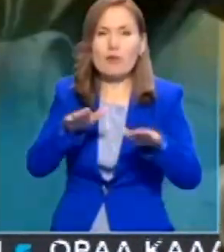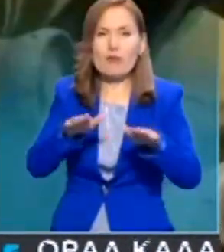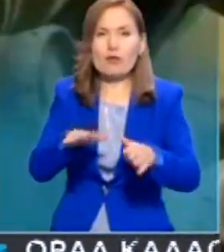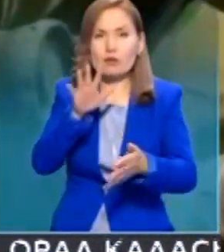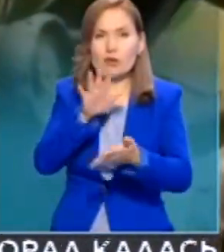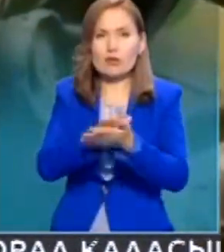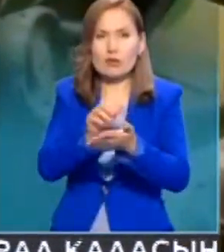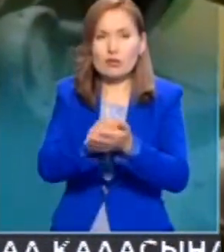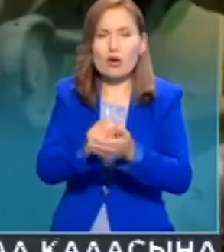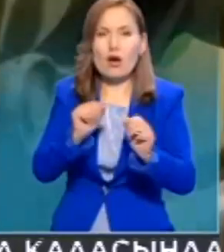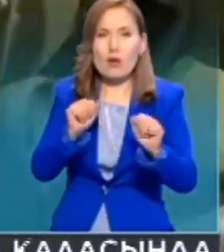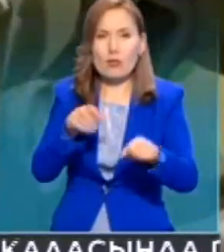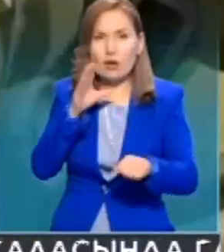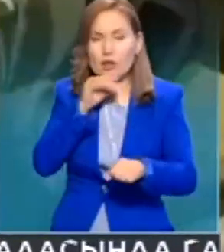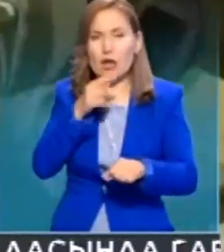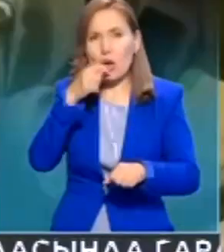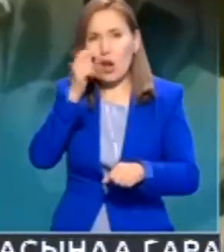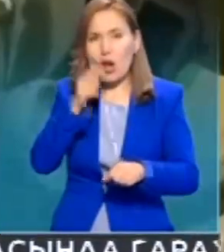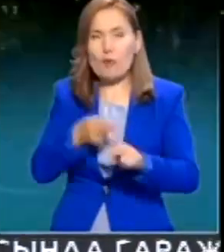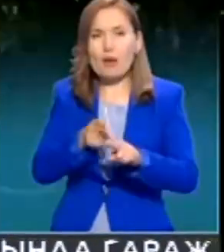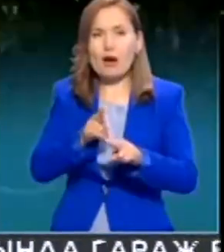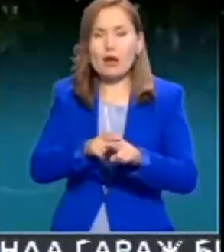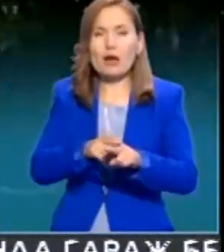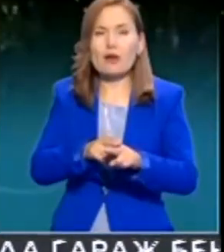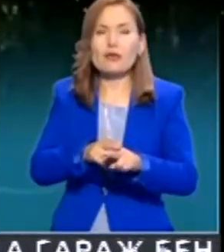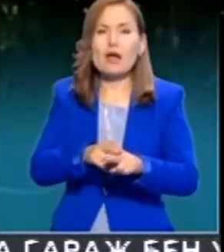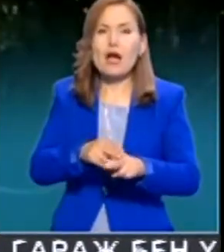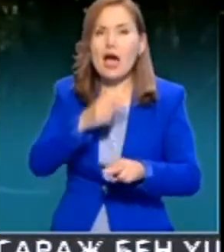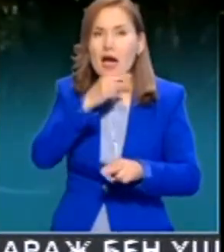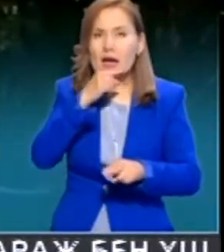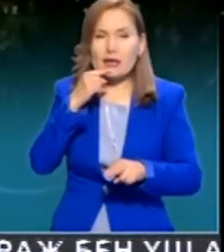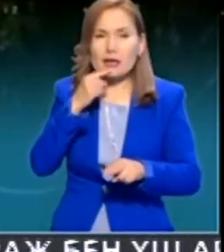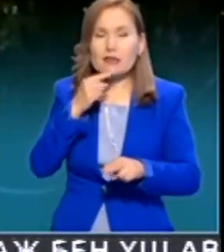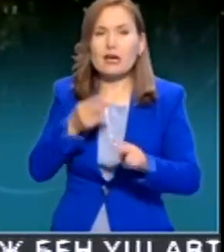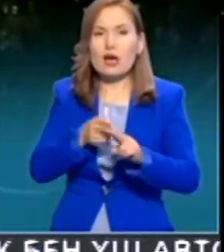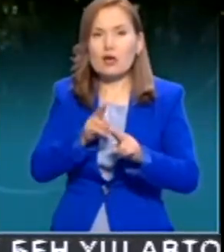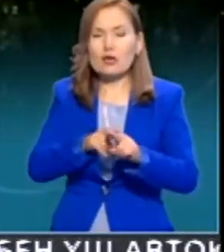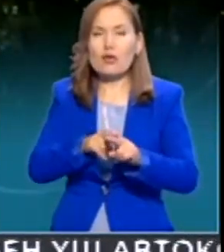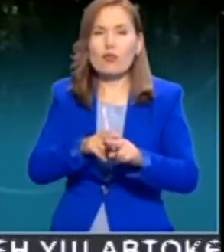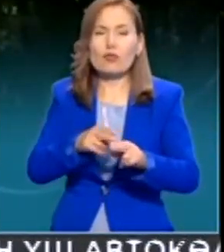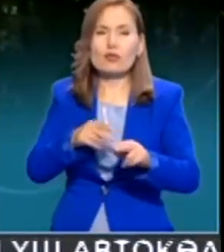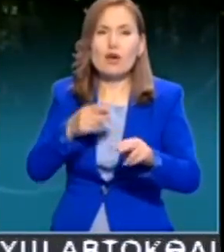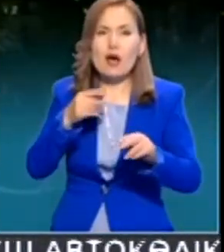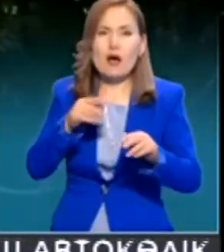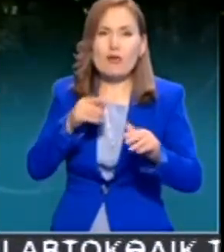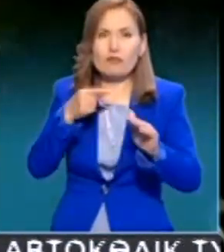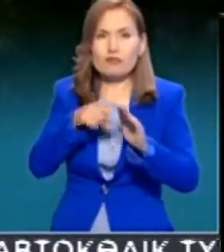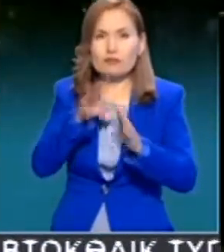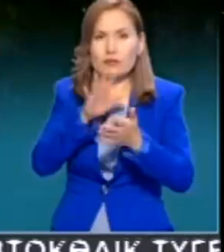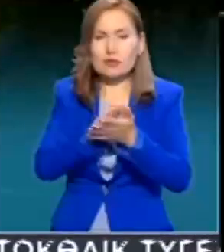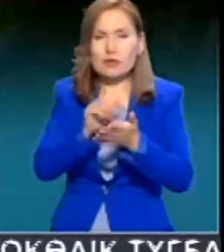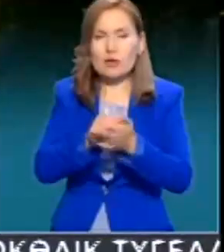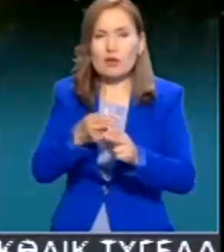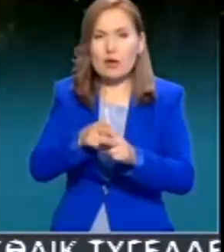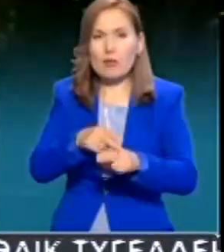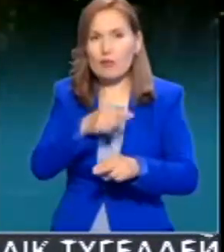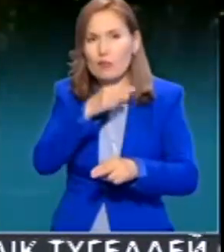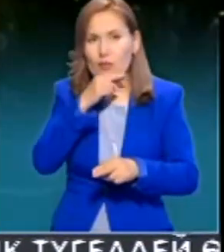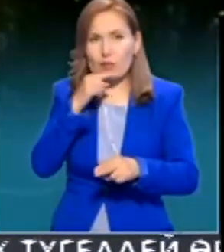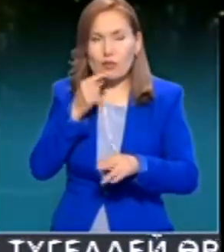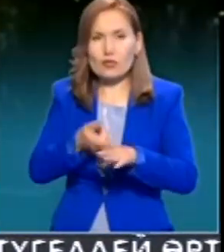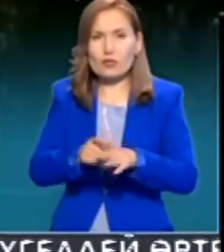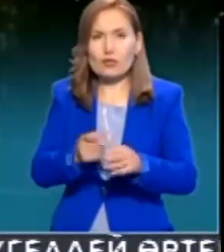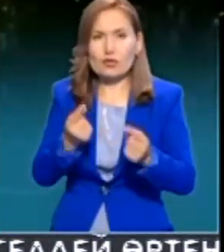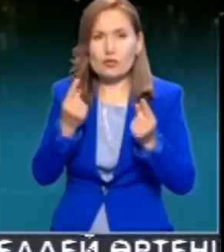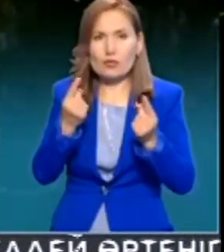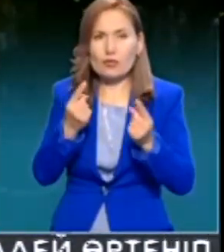Кейбір болжамдарға қарағанда, Украина бұл қарумен Ресейдің өз ішіндегі нысандарға соққы беретін болса, НАТО мен Ресей арасында әскери жанжал басталып кетуі